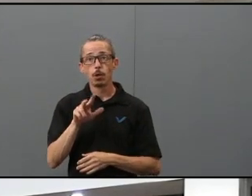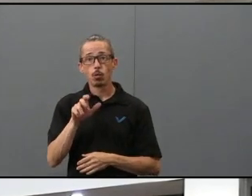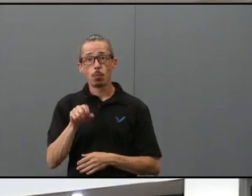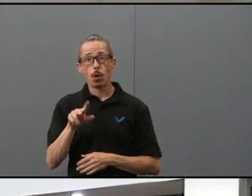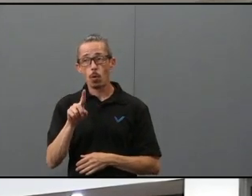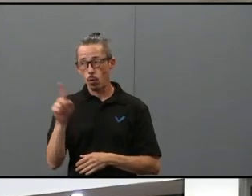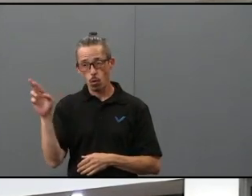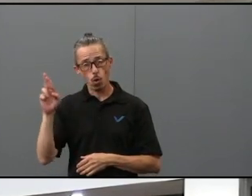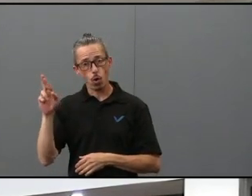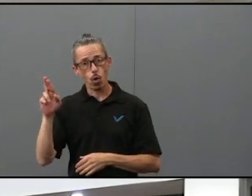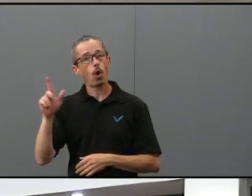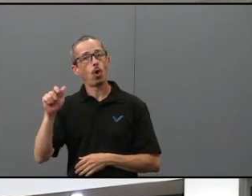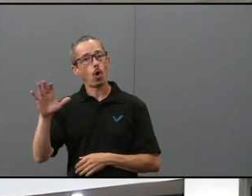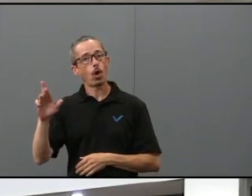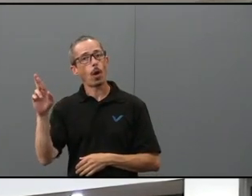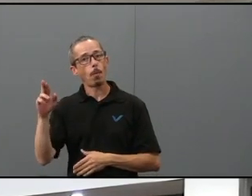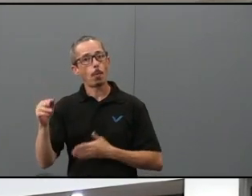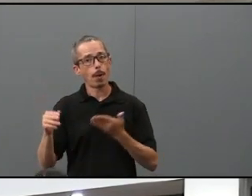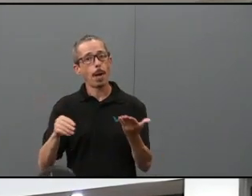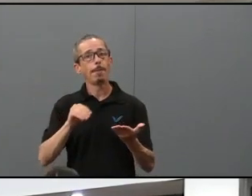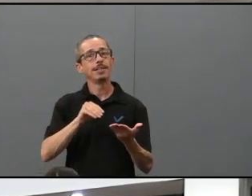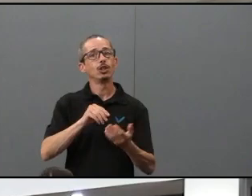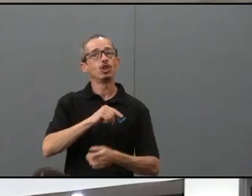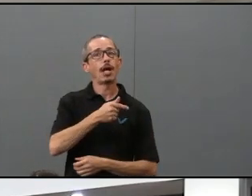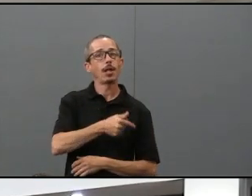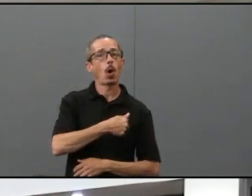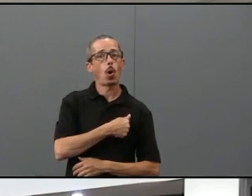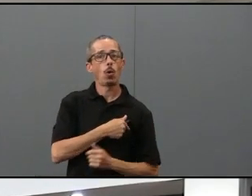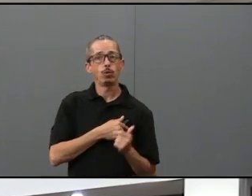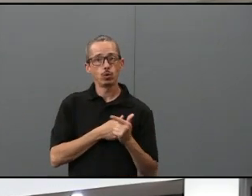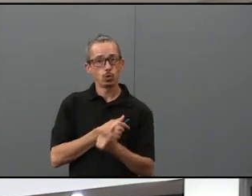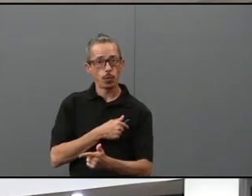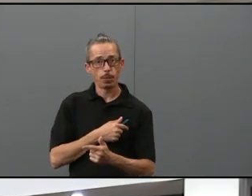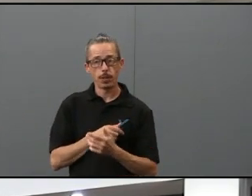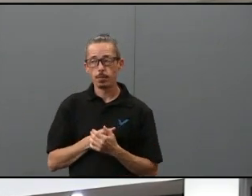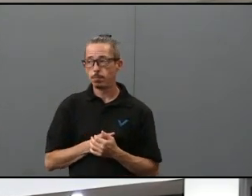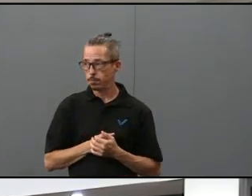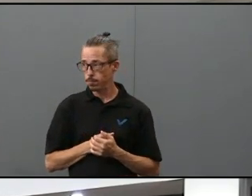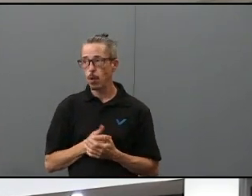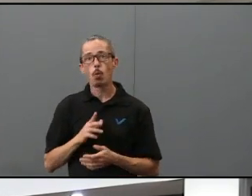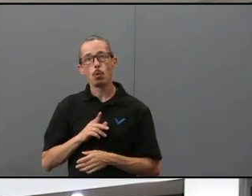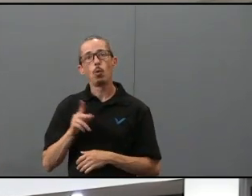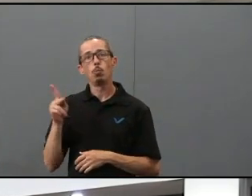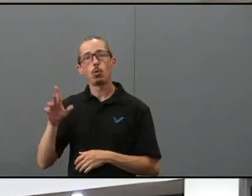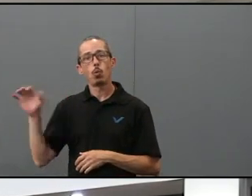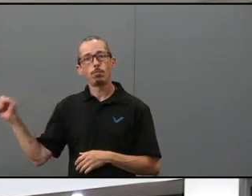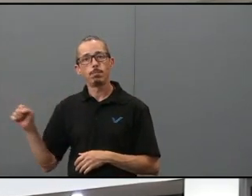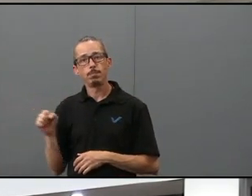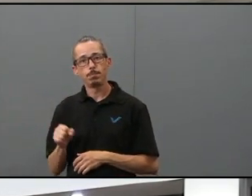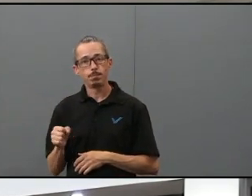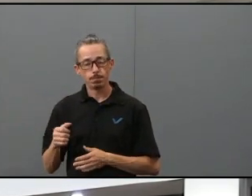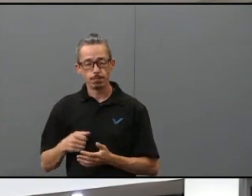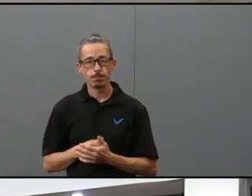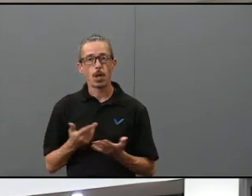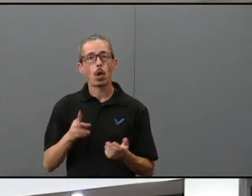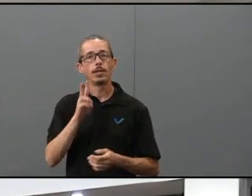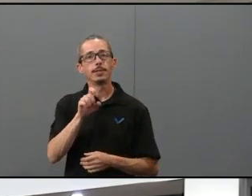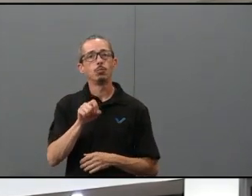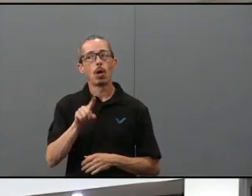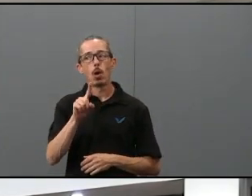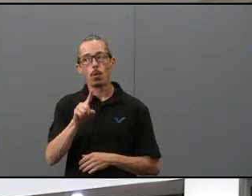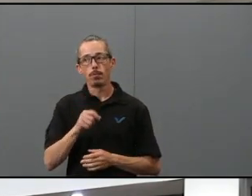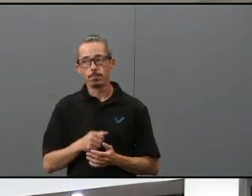leOM je propose merci Martin de Gendron j'appuie merci on peut aller rechercher monsieur butau alors maintenant on passe à